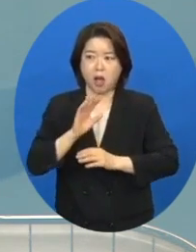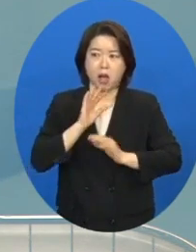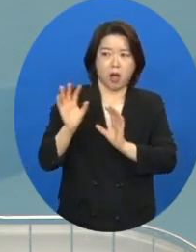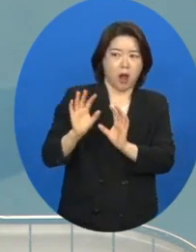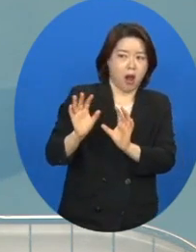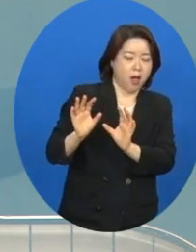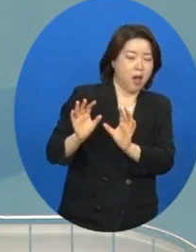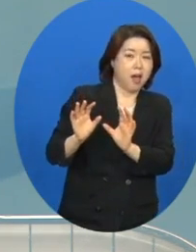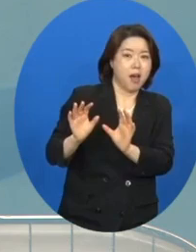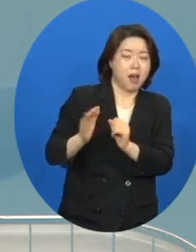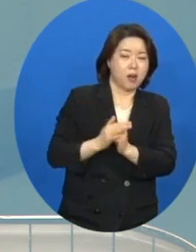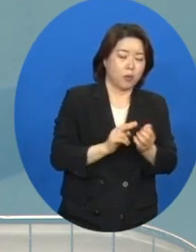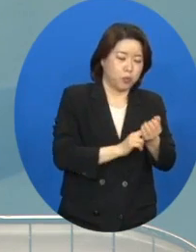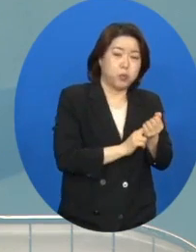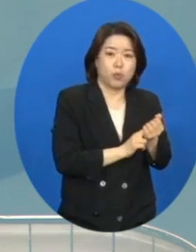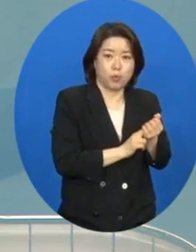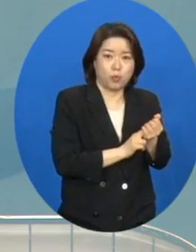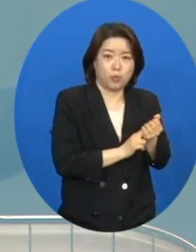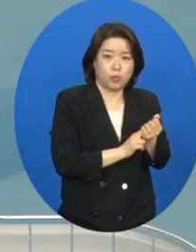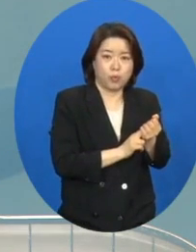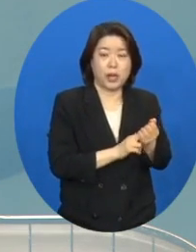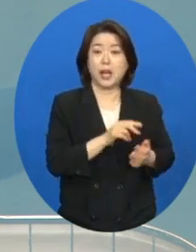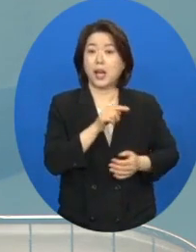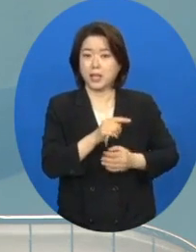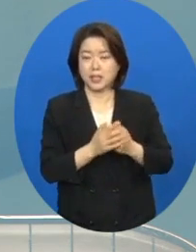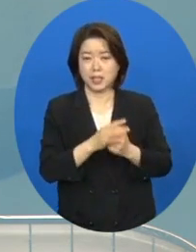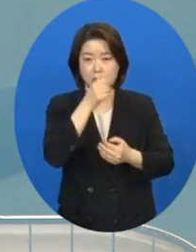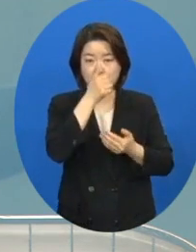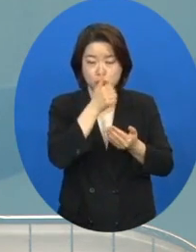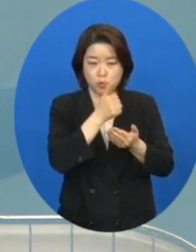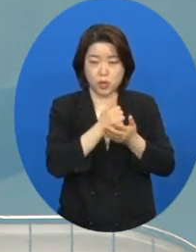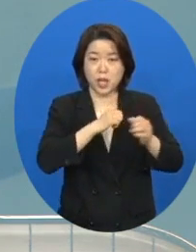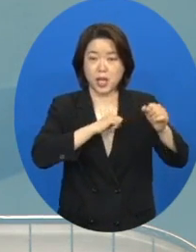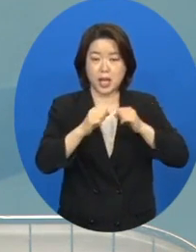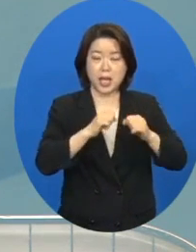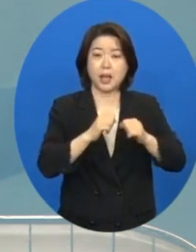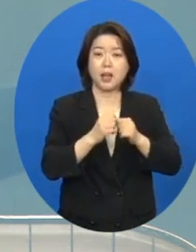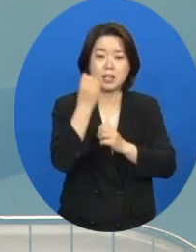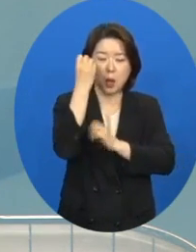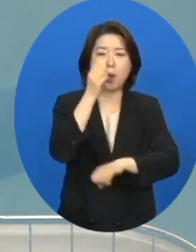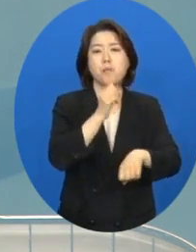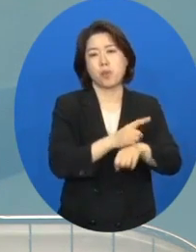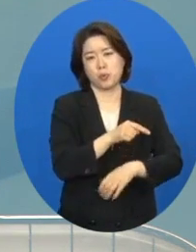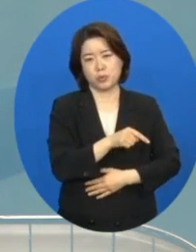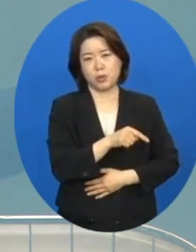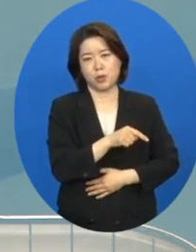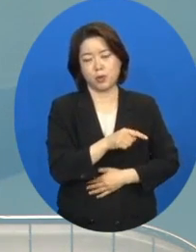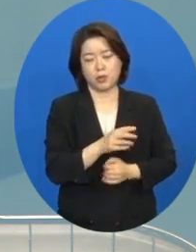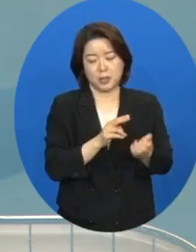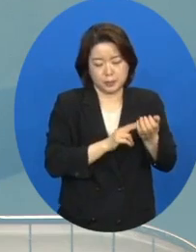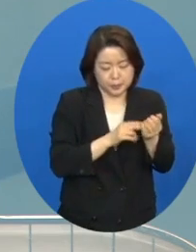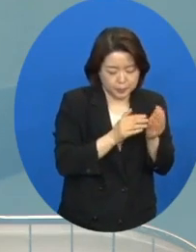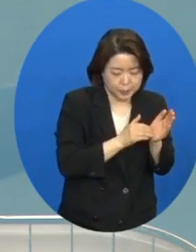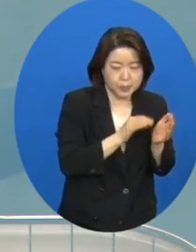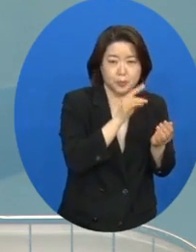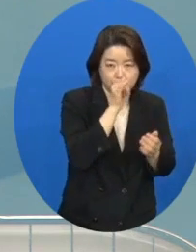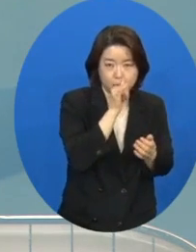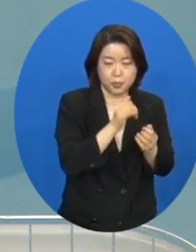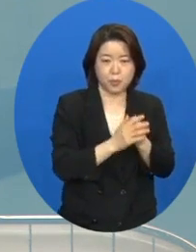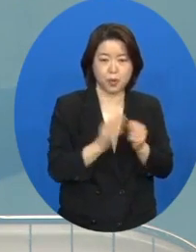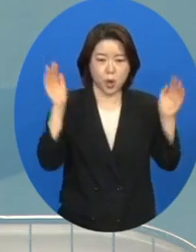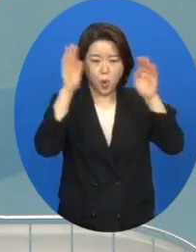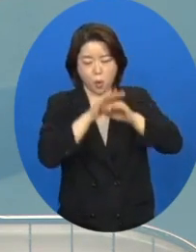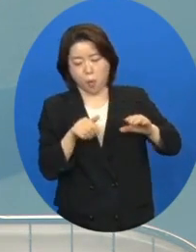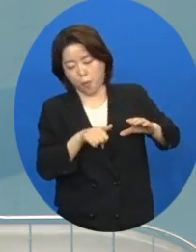싫어서 숨었습니다. 그게 죄를 지은 죄인의 본성이에요. 숨고 싶고 어둠